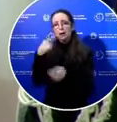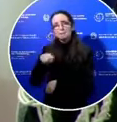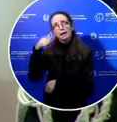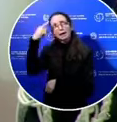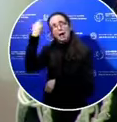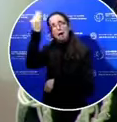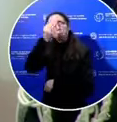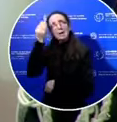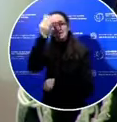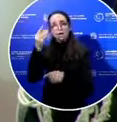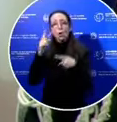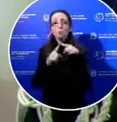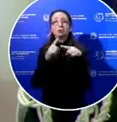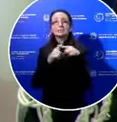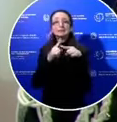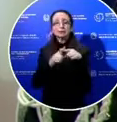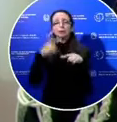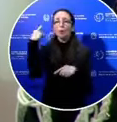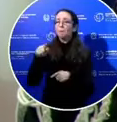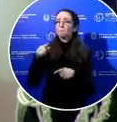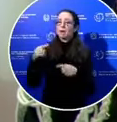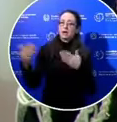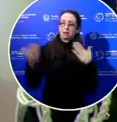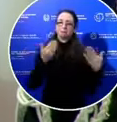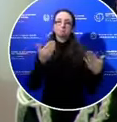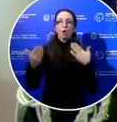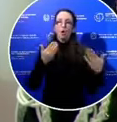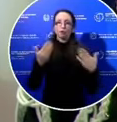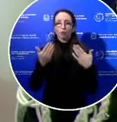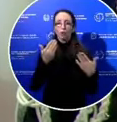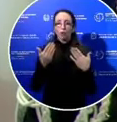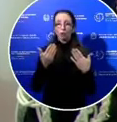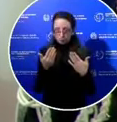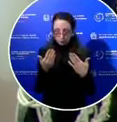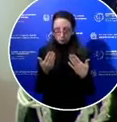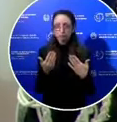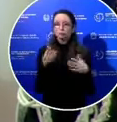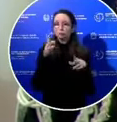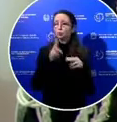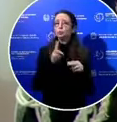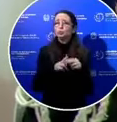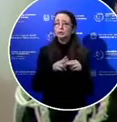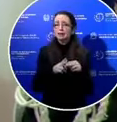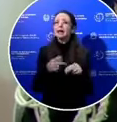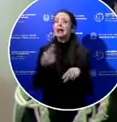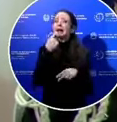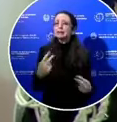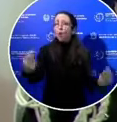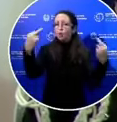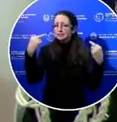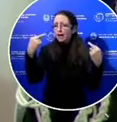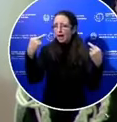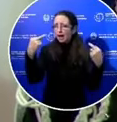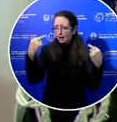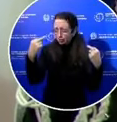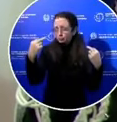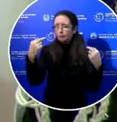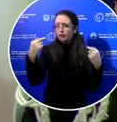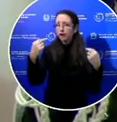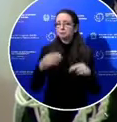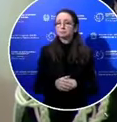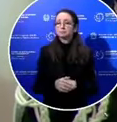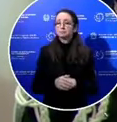propositiva di una discussione che sia più utile a quelli che ci stanno guardando piuttosto che a chi viene nei panel